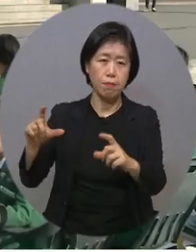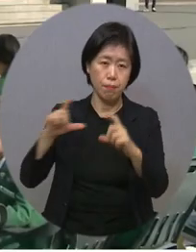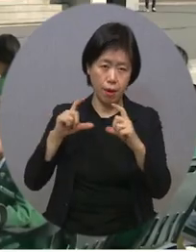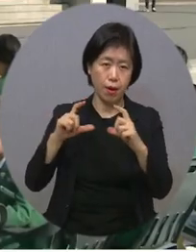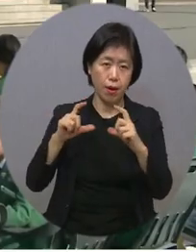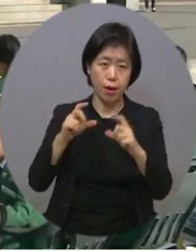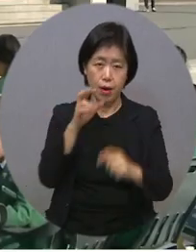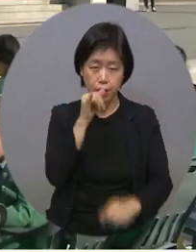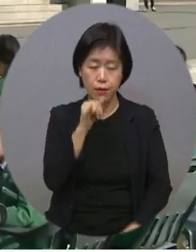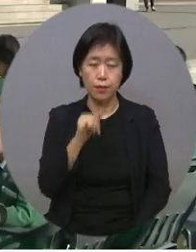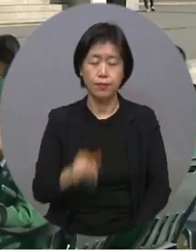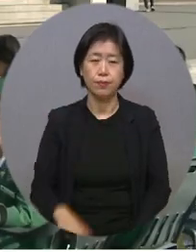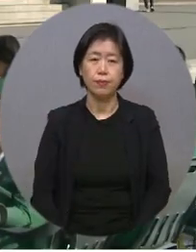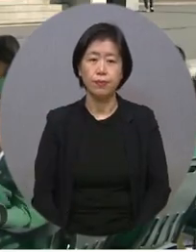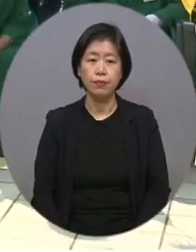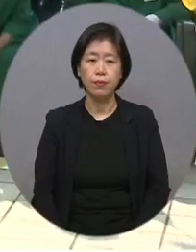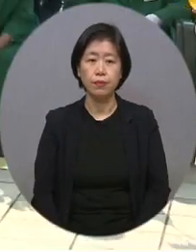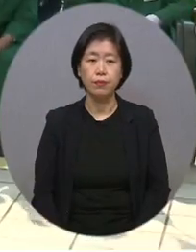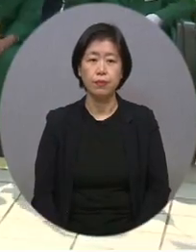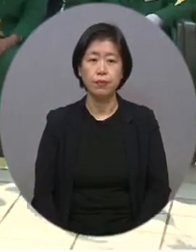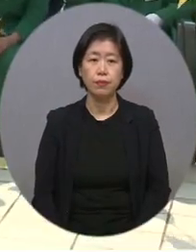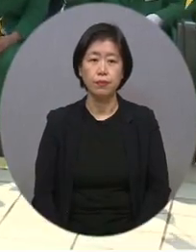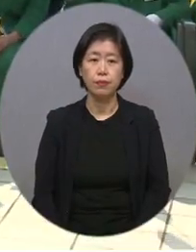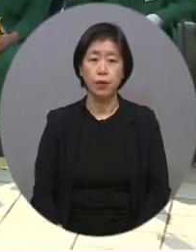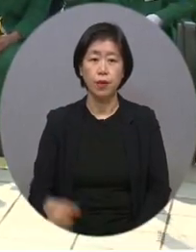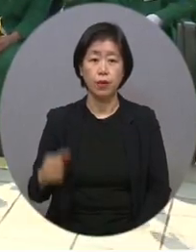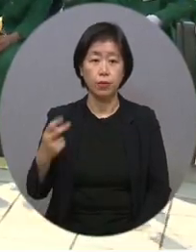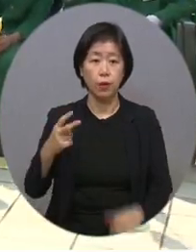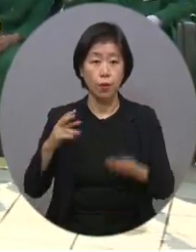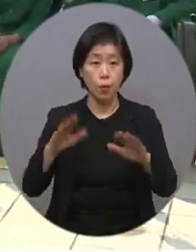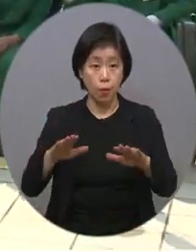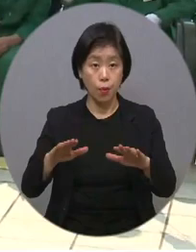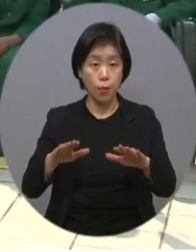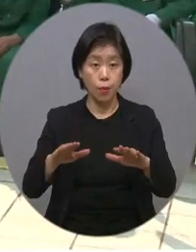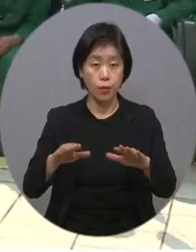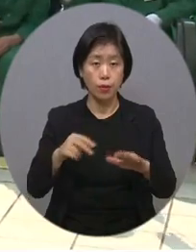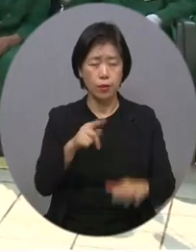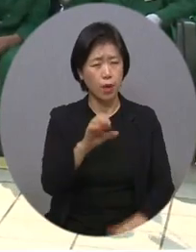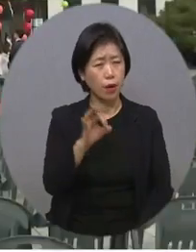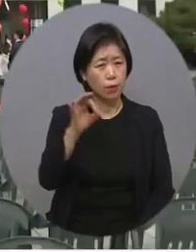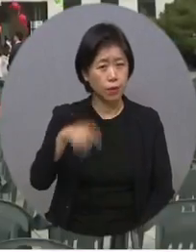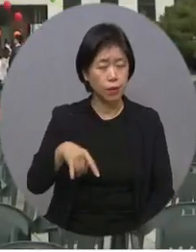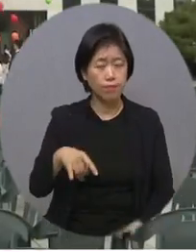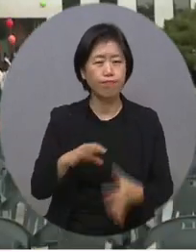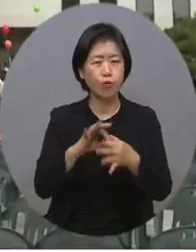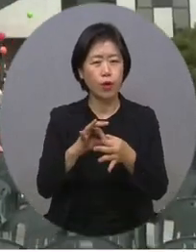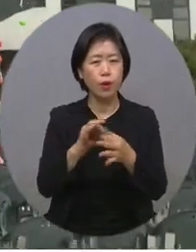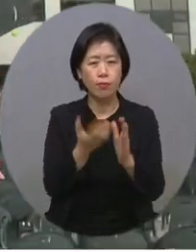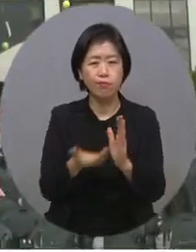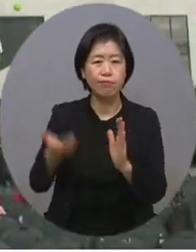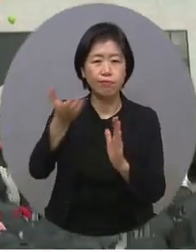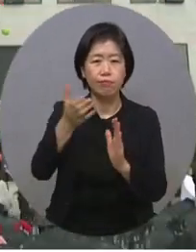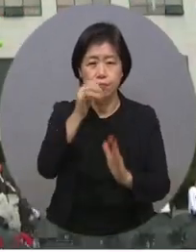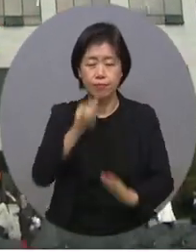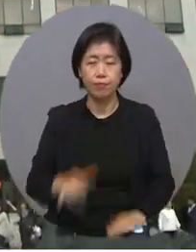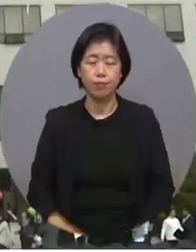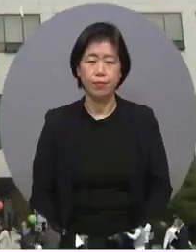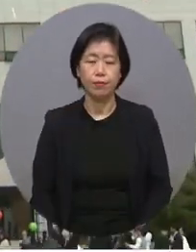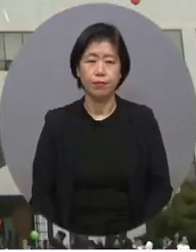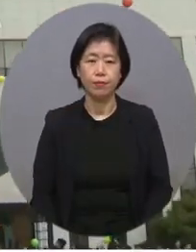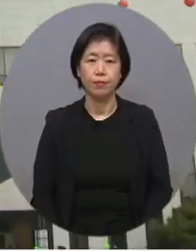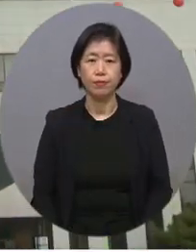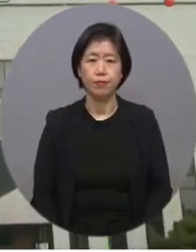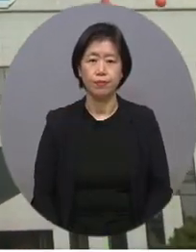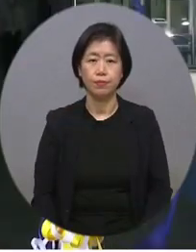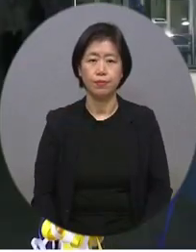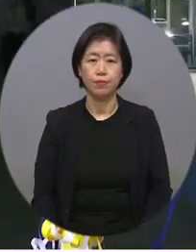또 올해 이제 그 상위 단계로 등급이 올라갔어요. 그동안에 사업을 잘 해가지고. 근데 아까도